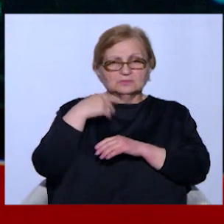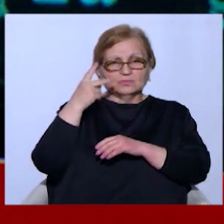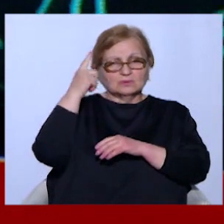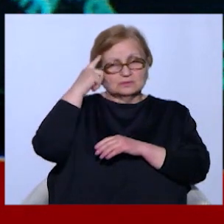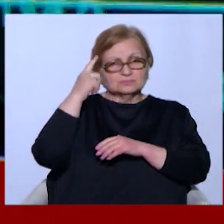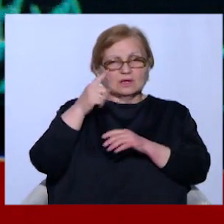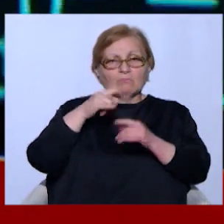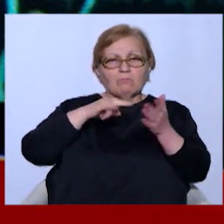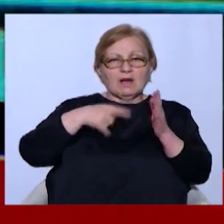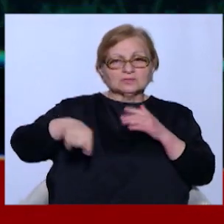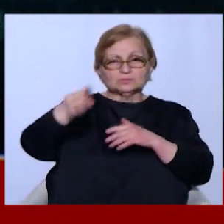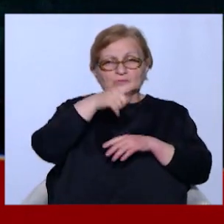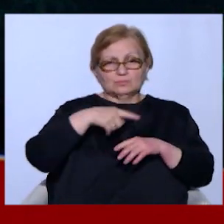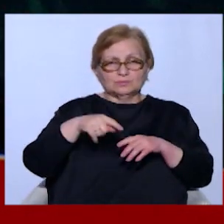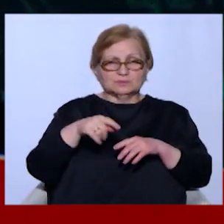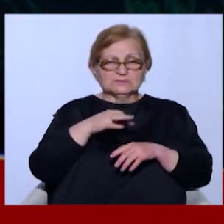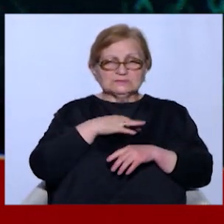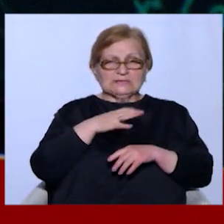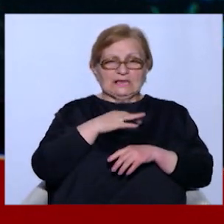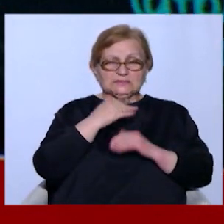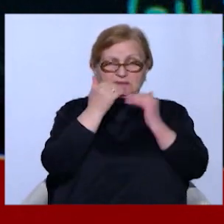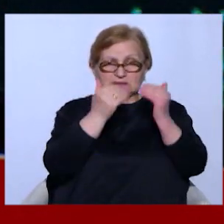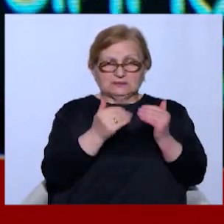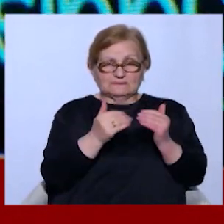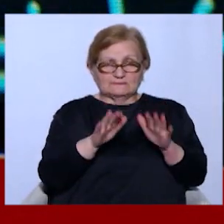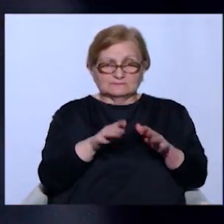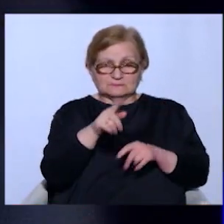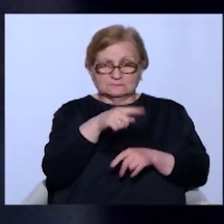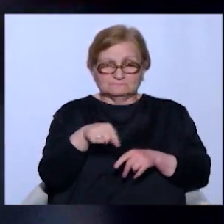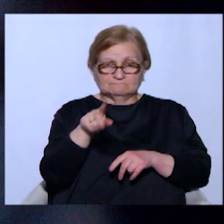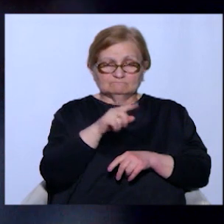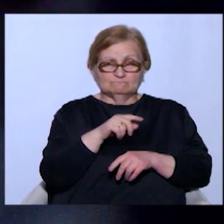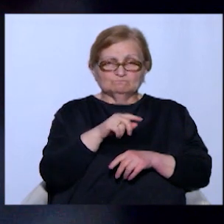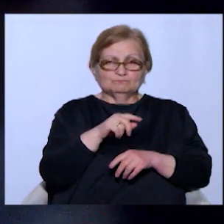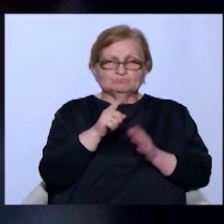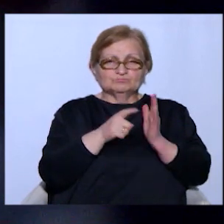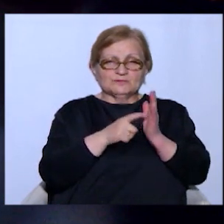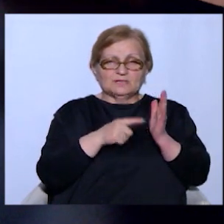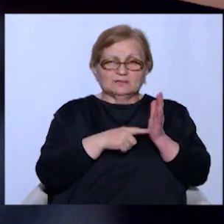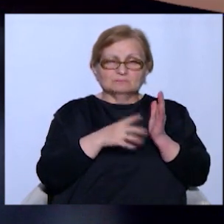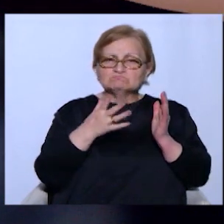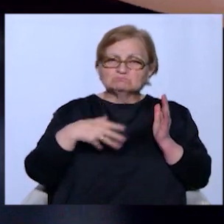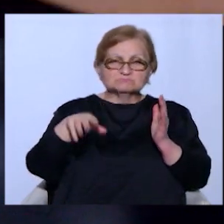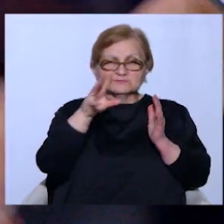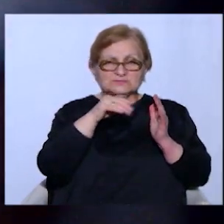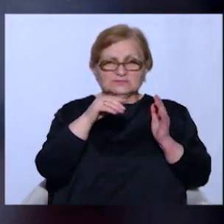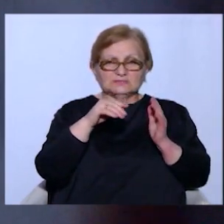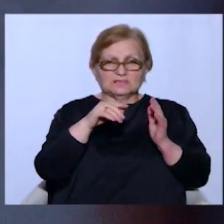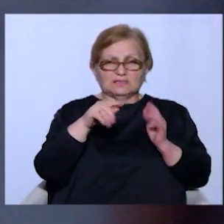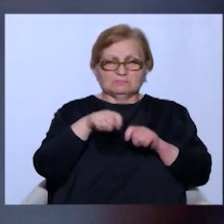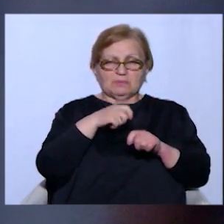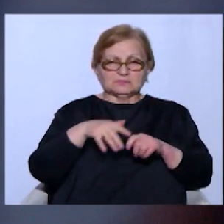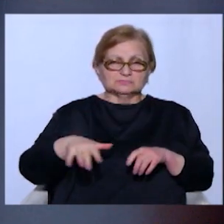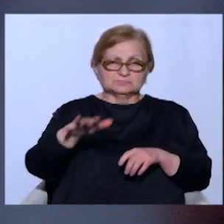შეფარდება. ფართობი თეთრი ნაწილის, ანუ ესე თეთრი, ანუ გაყოფილი მთლიან ფართობზე, ხო, ასე დავაგოთ